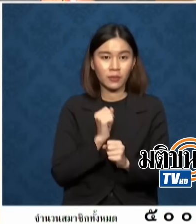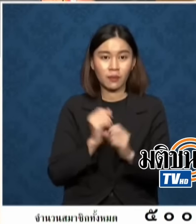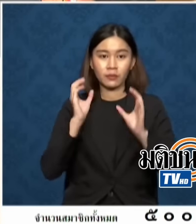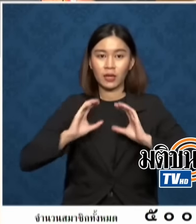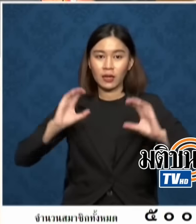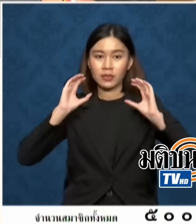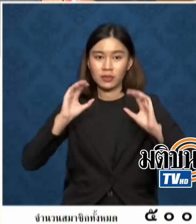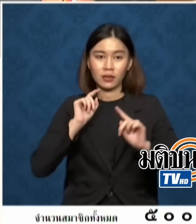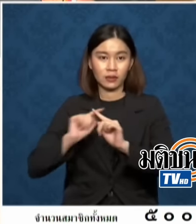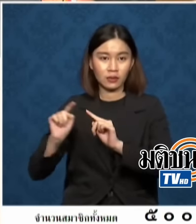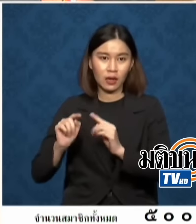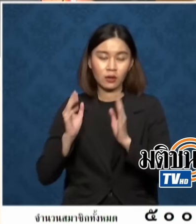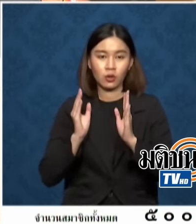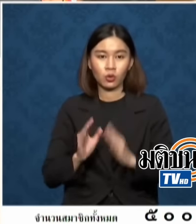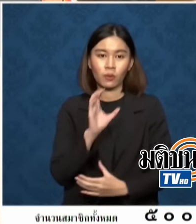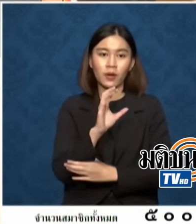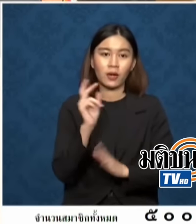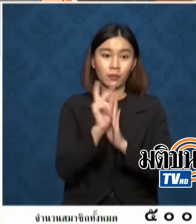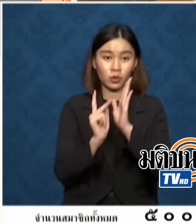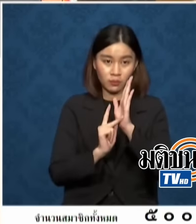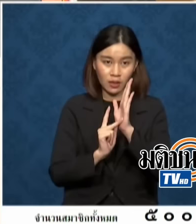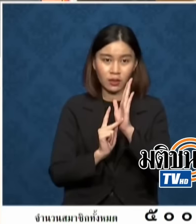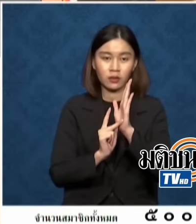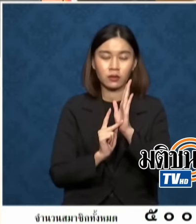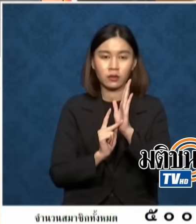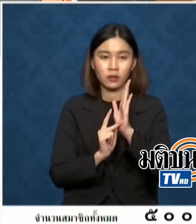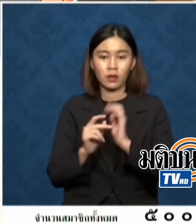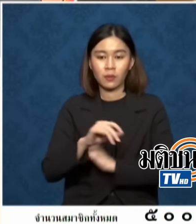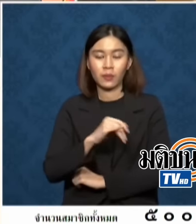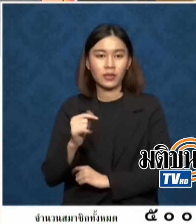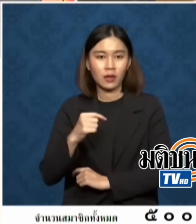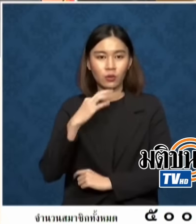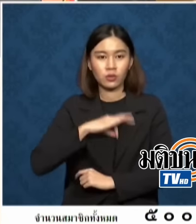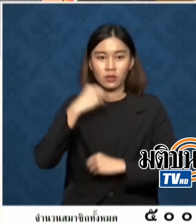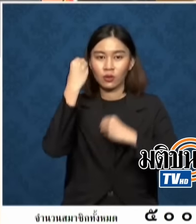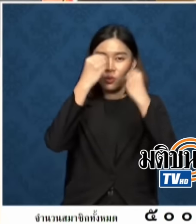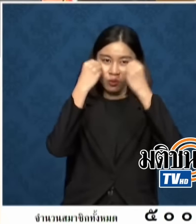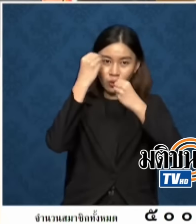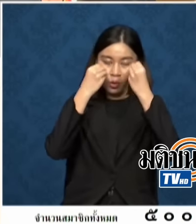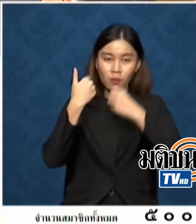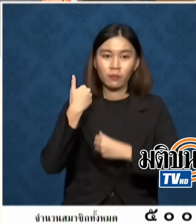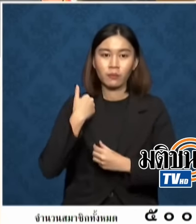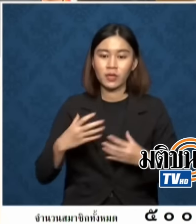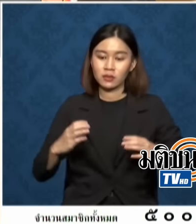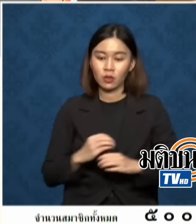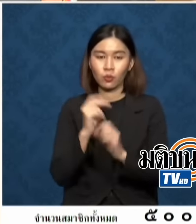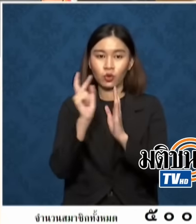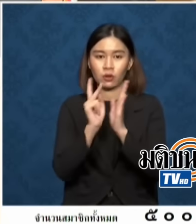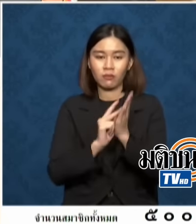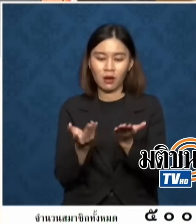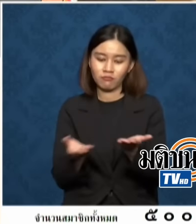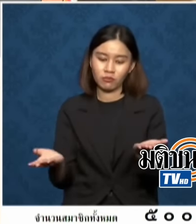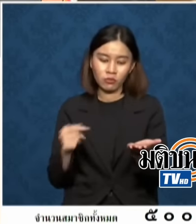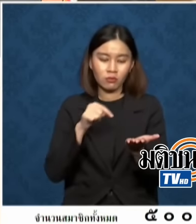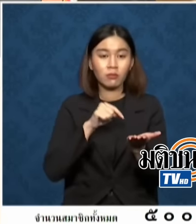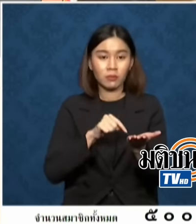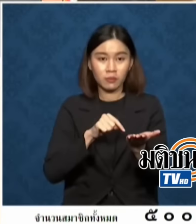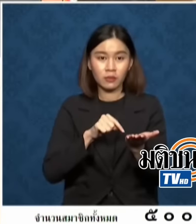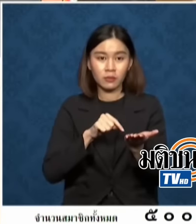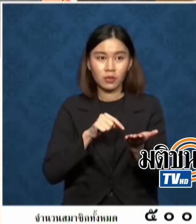การทั้งหลายที่เป็นผู้บังคับใช้กฎหมายก็อาจจะงงงวยกันอยู่นะคะว่ากฎหมายในมือของท่านทั้งหล